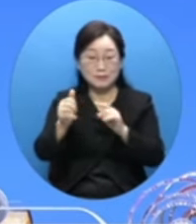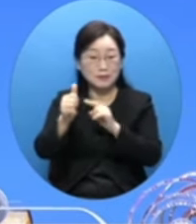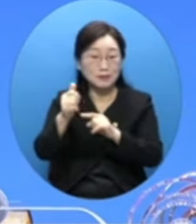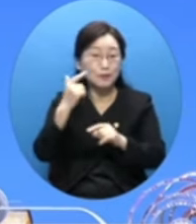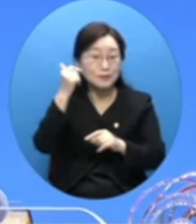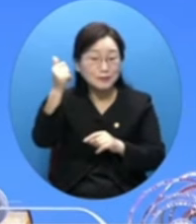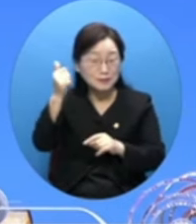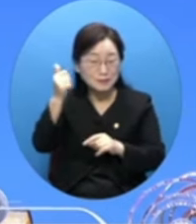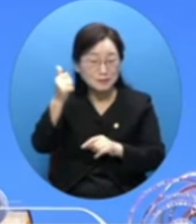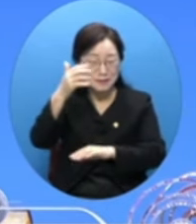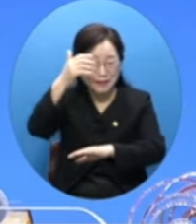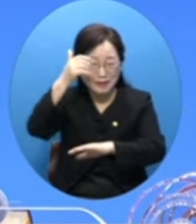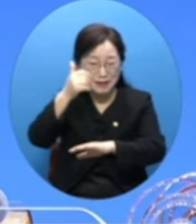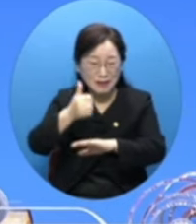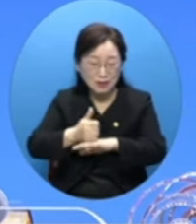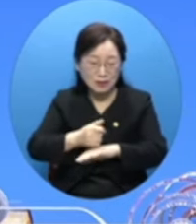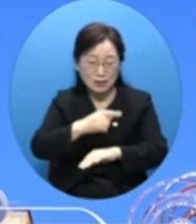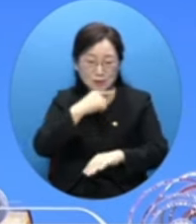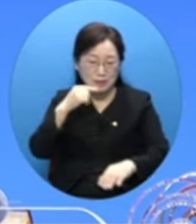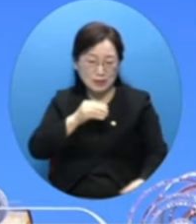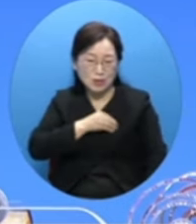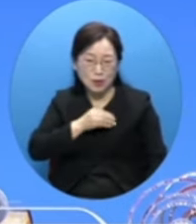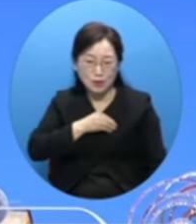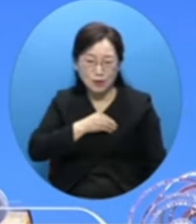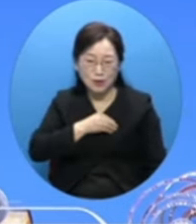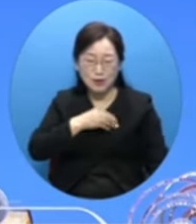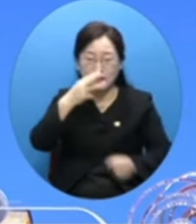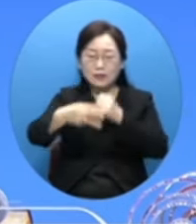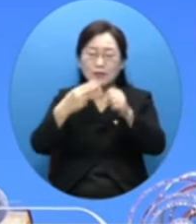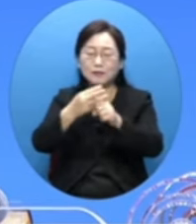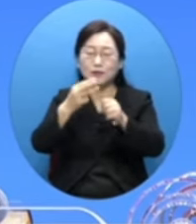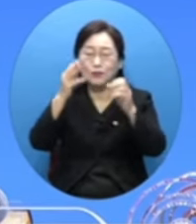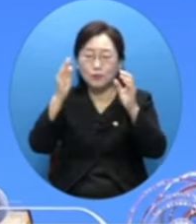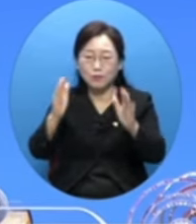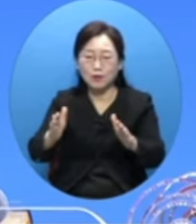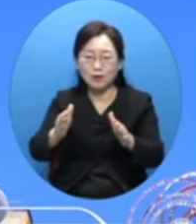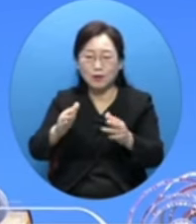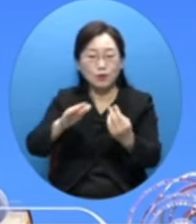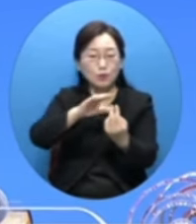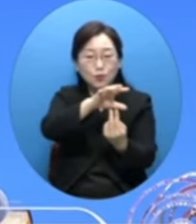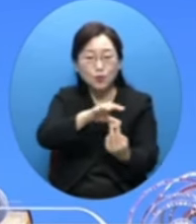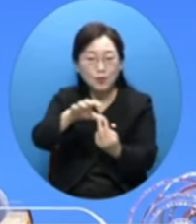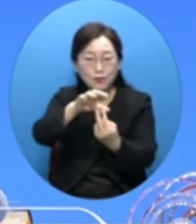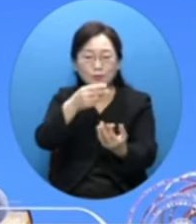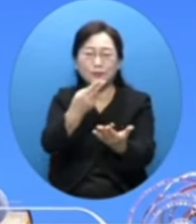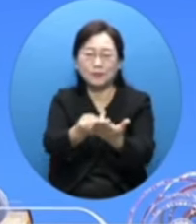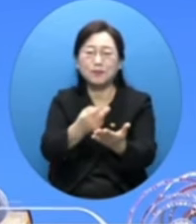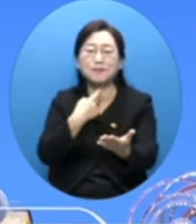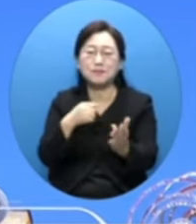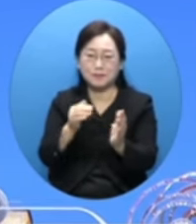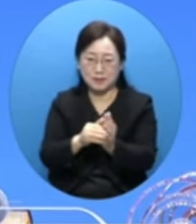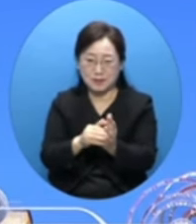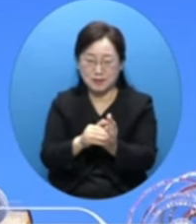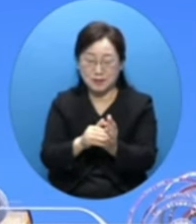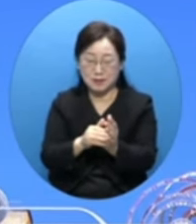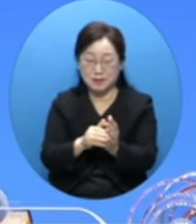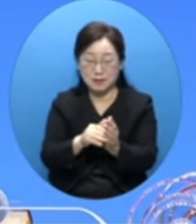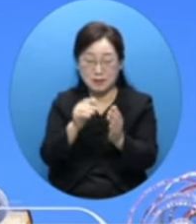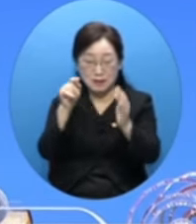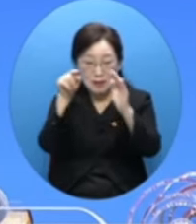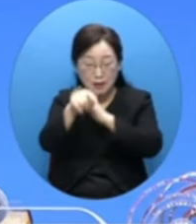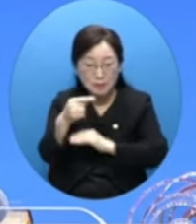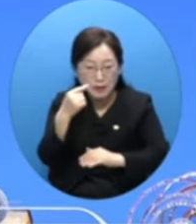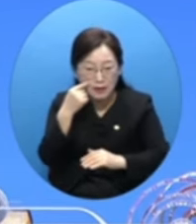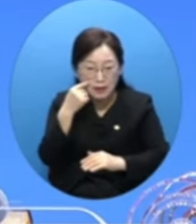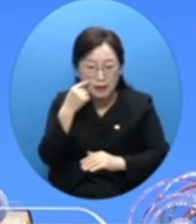본인이 결핵으로 3년 동안 요양원에 누워 입원해 계셨는데 그때 하신 말씀이 요양원에 있으면서